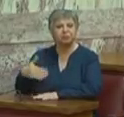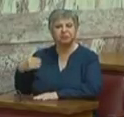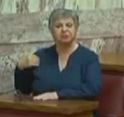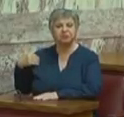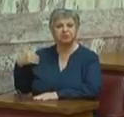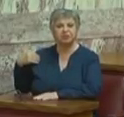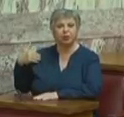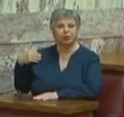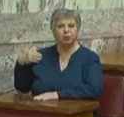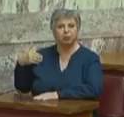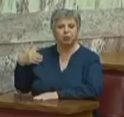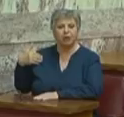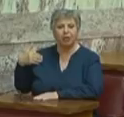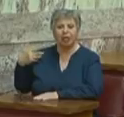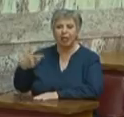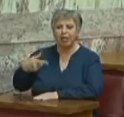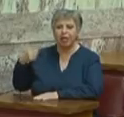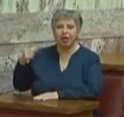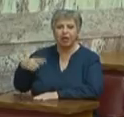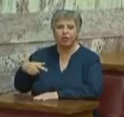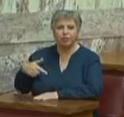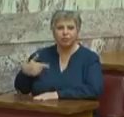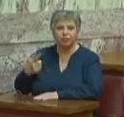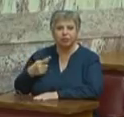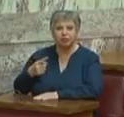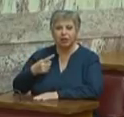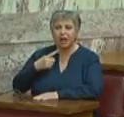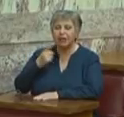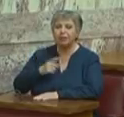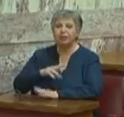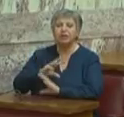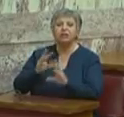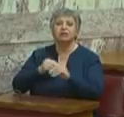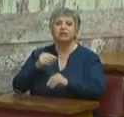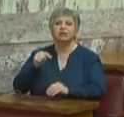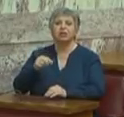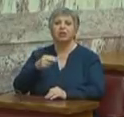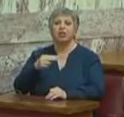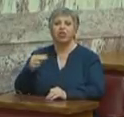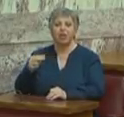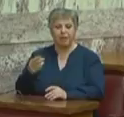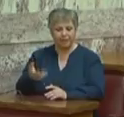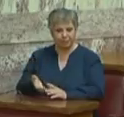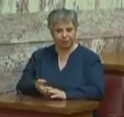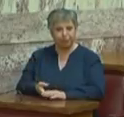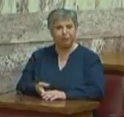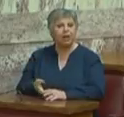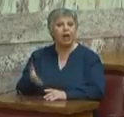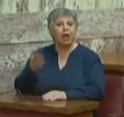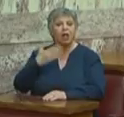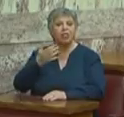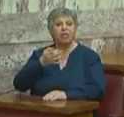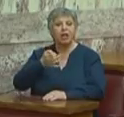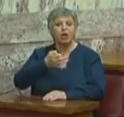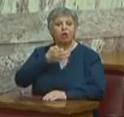πάρα πολλά για το ζήτημα της αναθεώρησης του συντάγματος. Και θέλω να σας πω κάτι με το οποίο